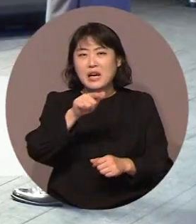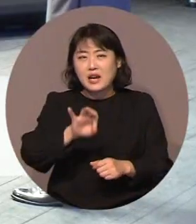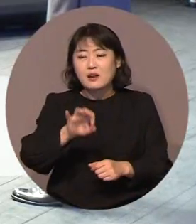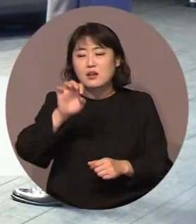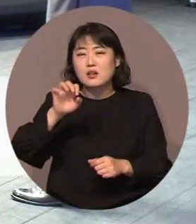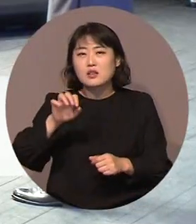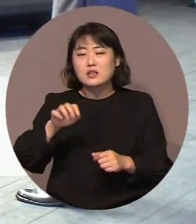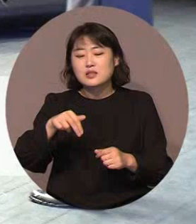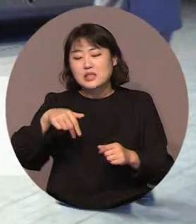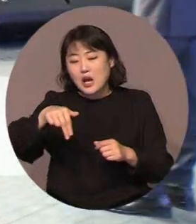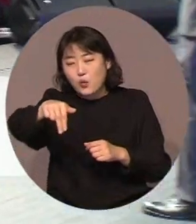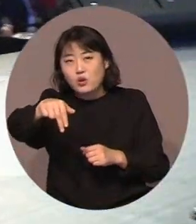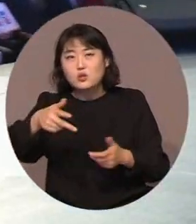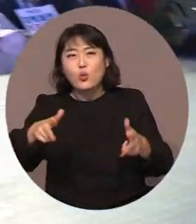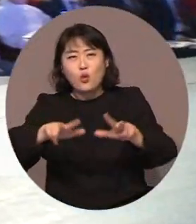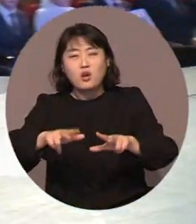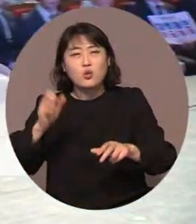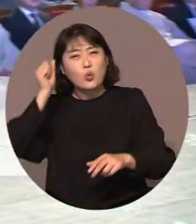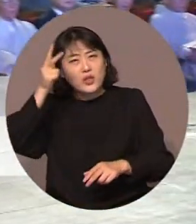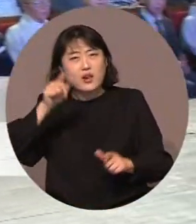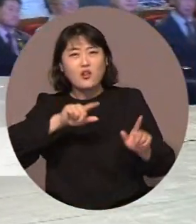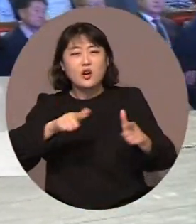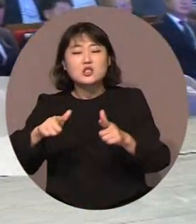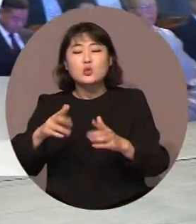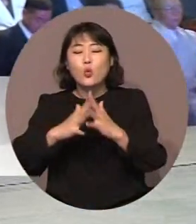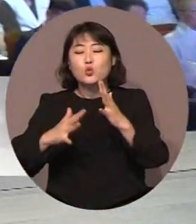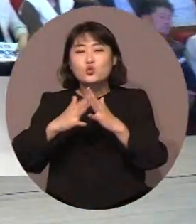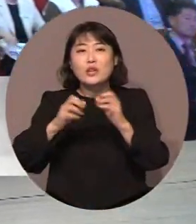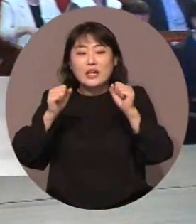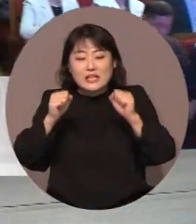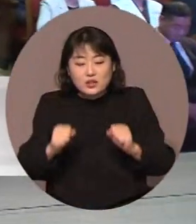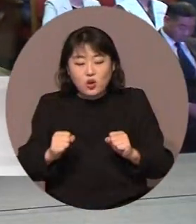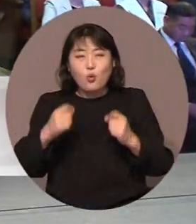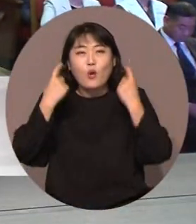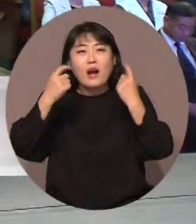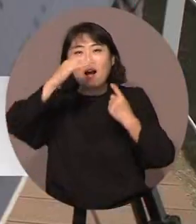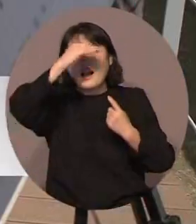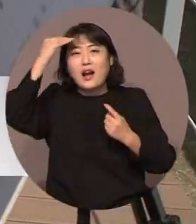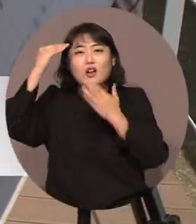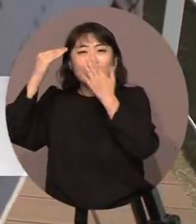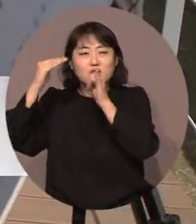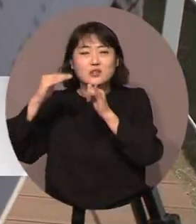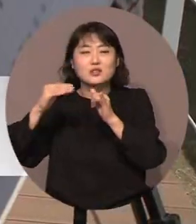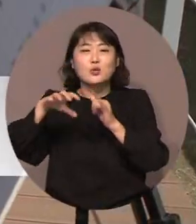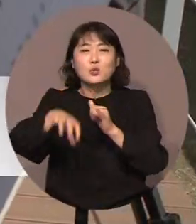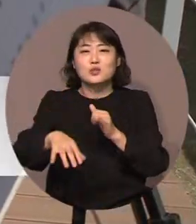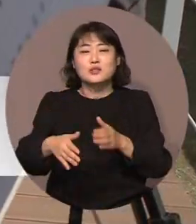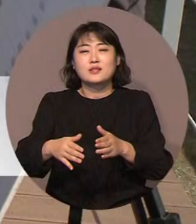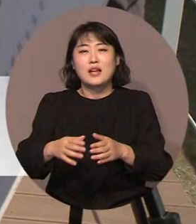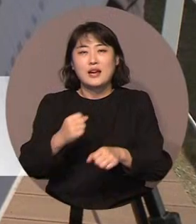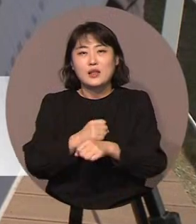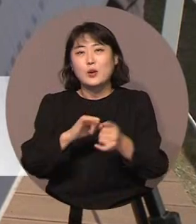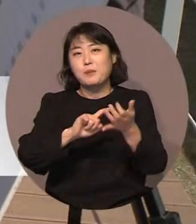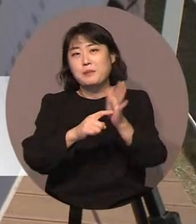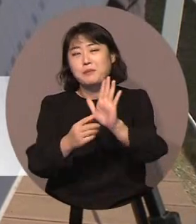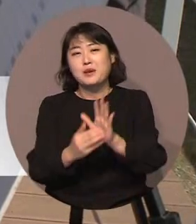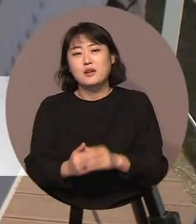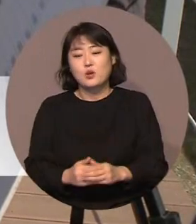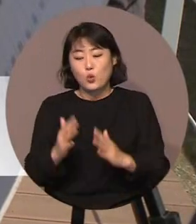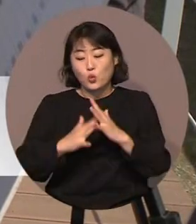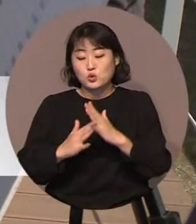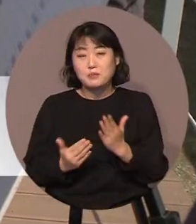스카이워크와 한옥 문화콘도 등 공주의 복합체류형 관광지를 조성하겠다고 설명했습니다. 또 공주 발전을